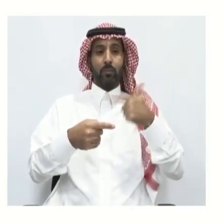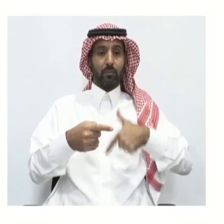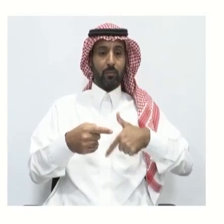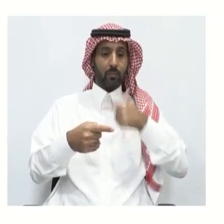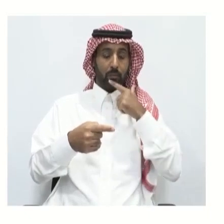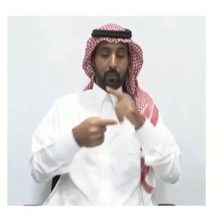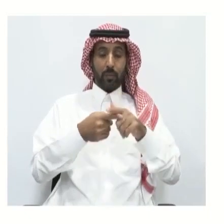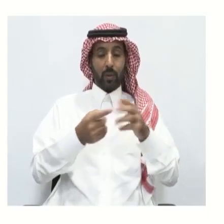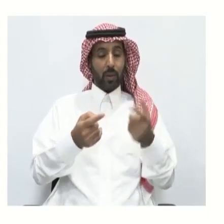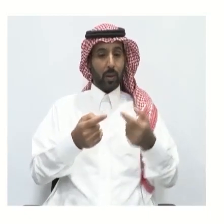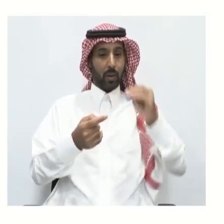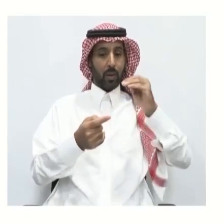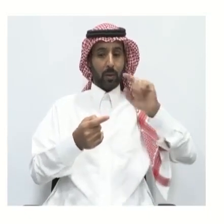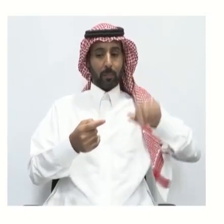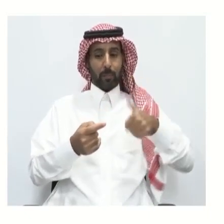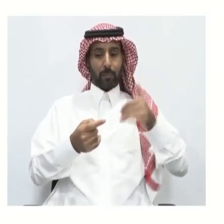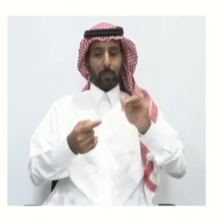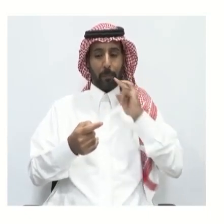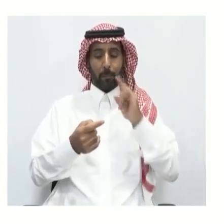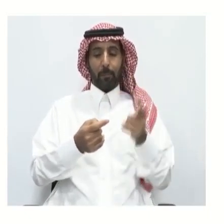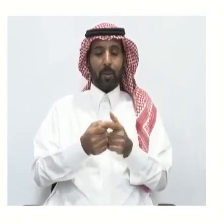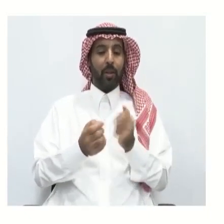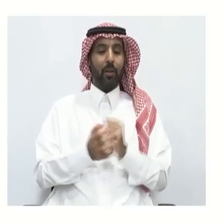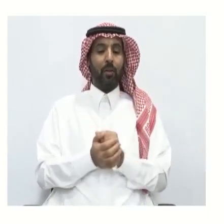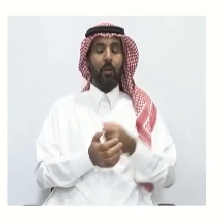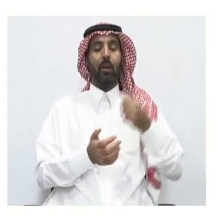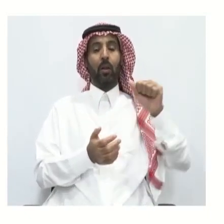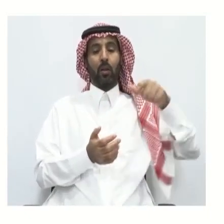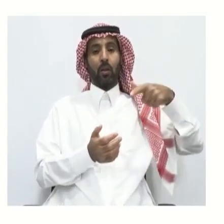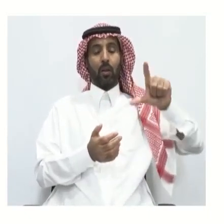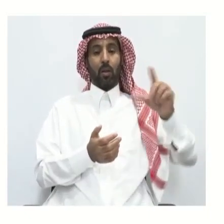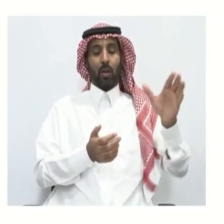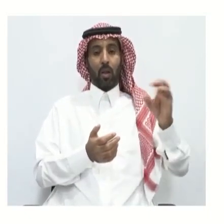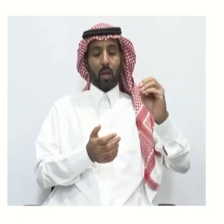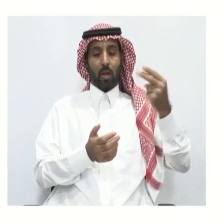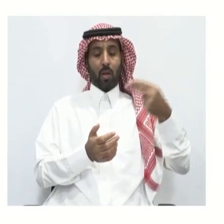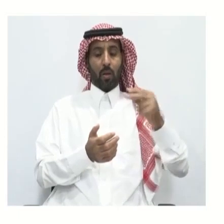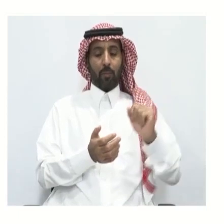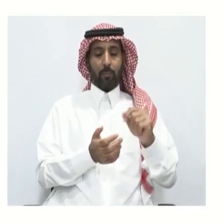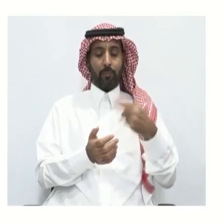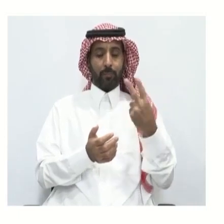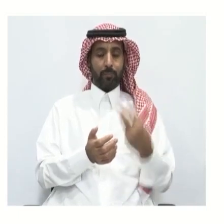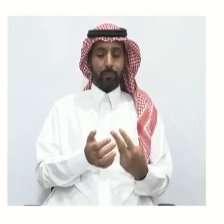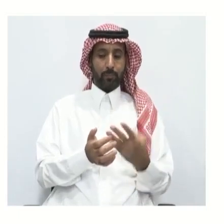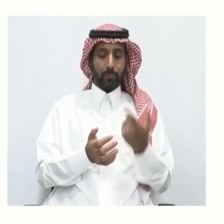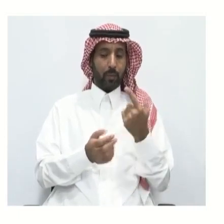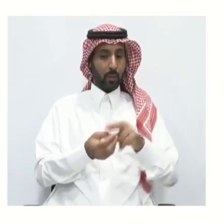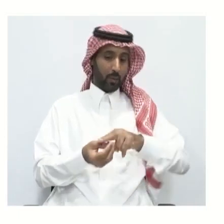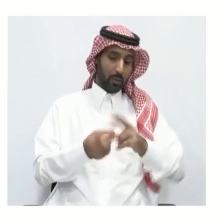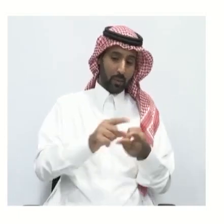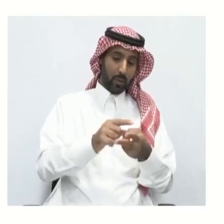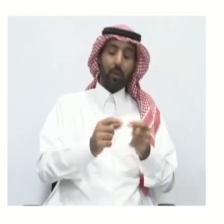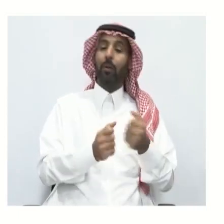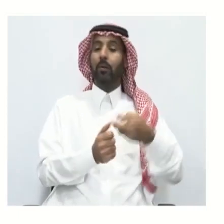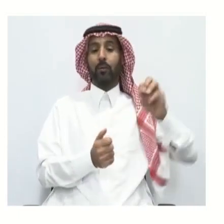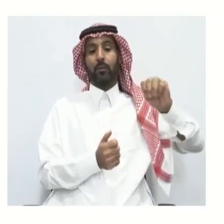من هيدروكسيد الالمنيوم المطلوب تحويل جرامات هيدروكسيد الالمنيوم الى مولات هيدروكسيد